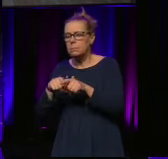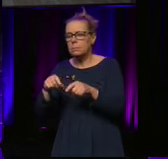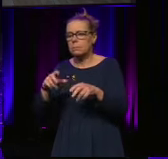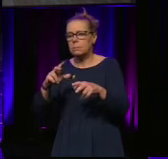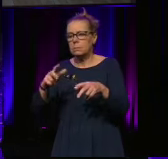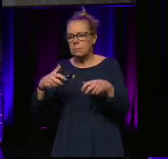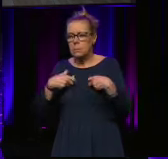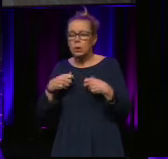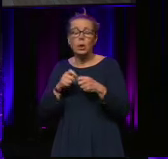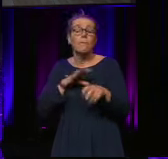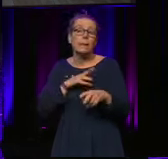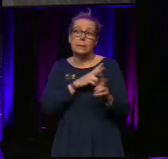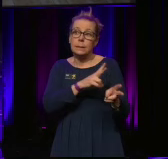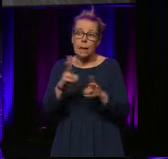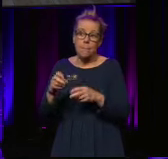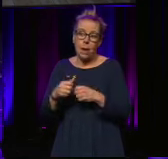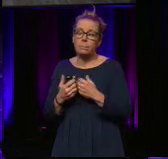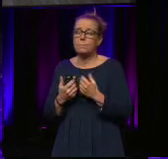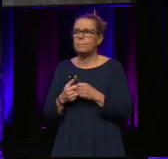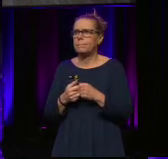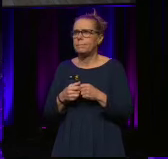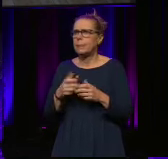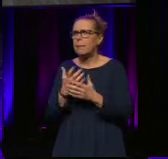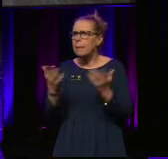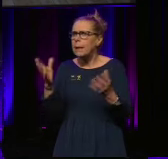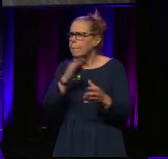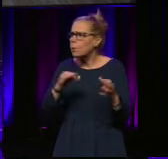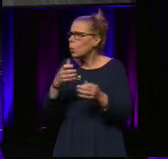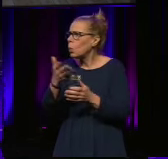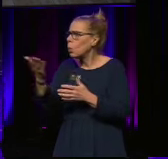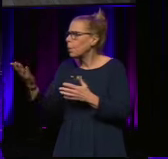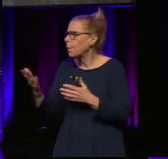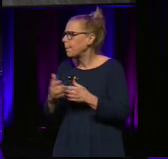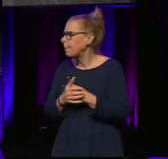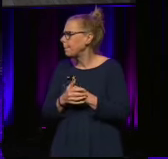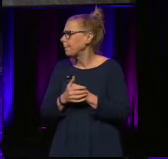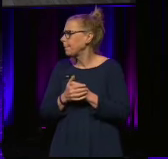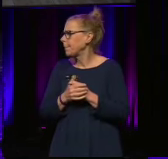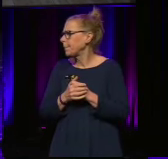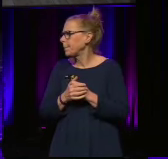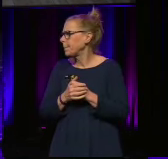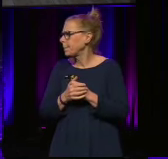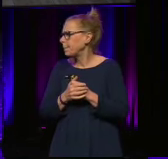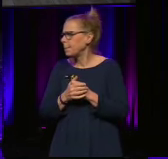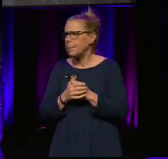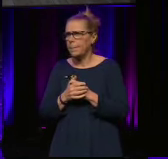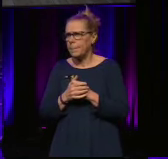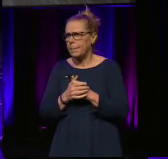föreslår. Var det några fler frågor? Där. Ja.